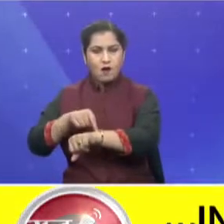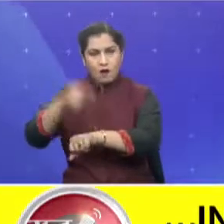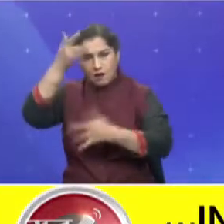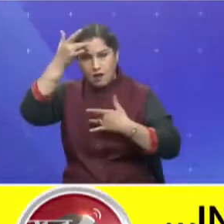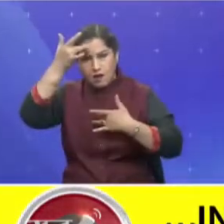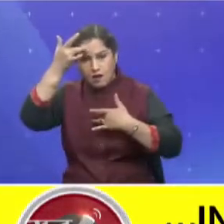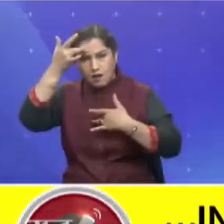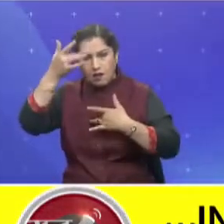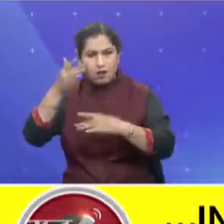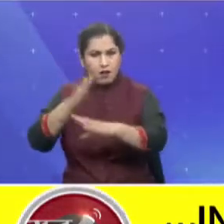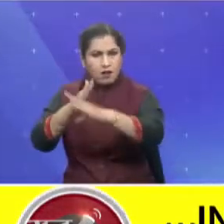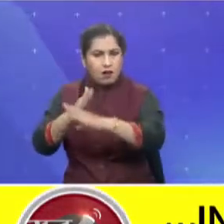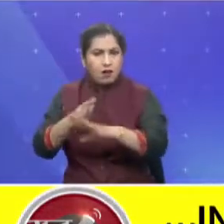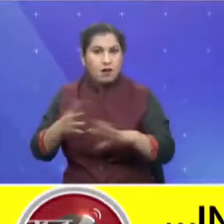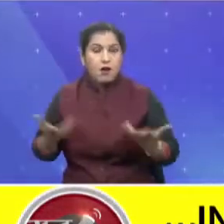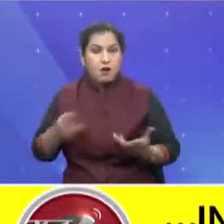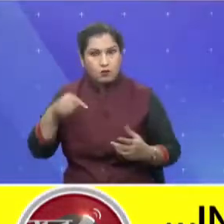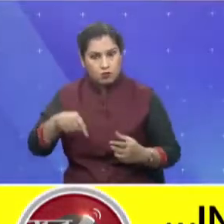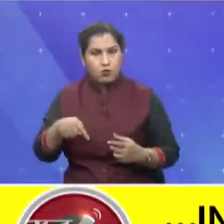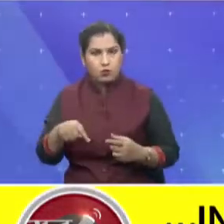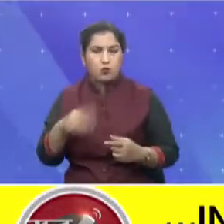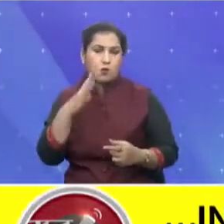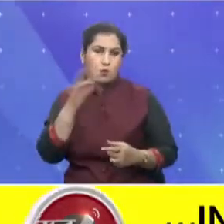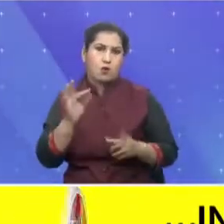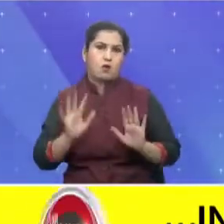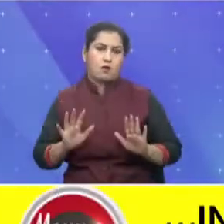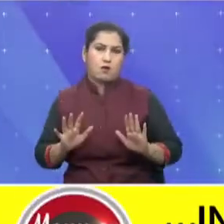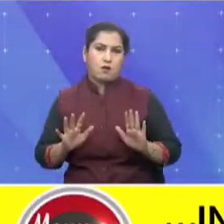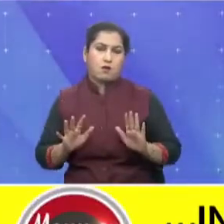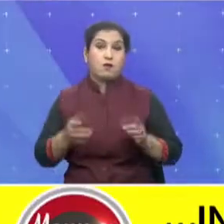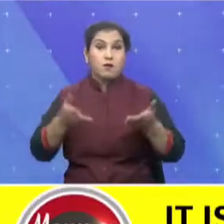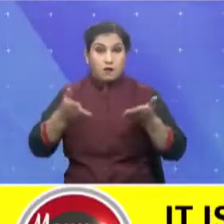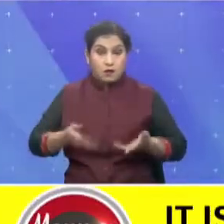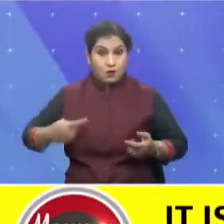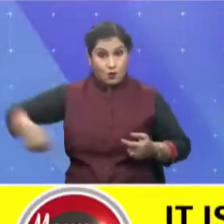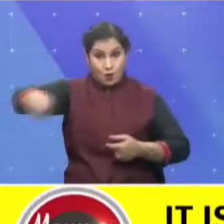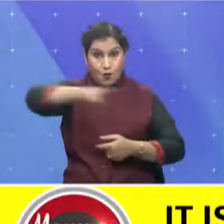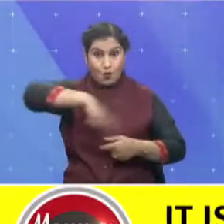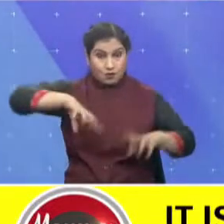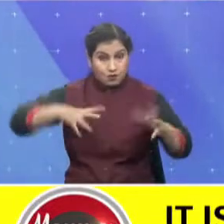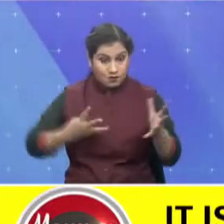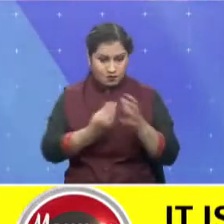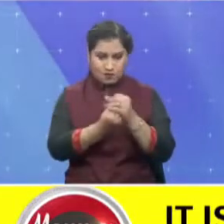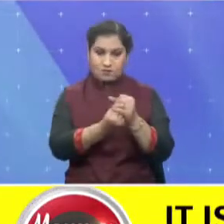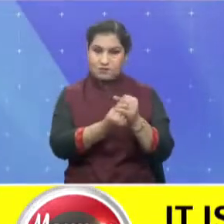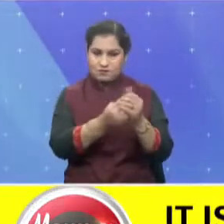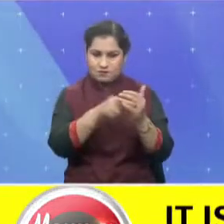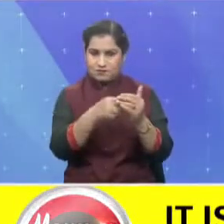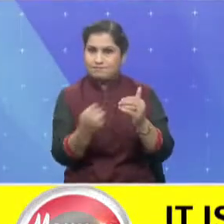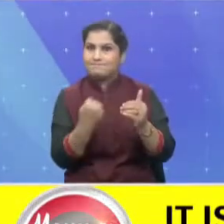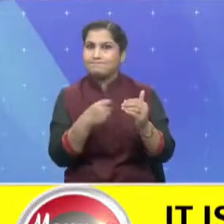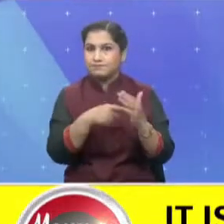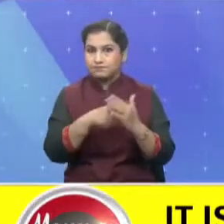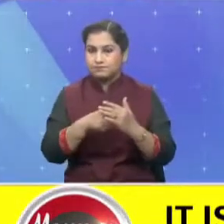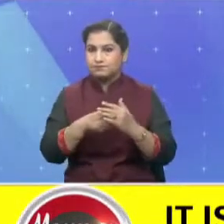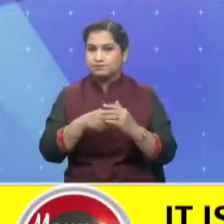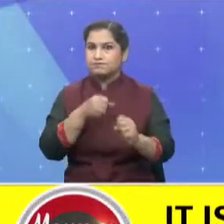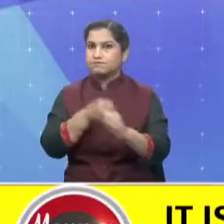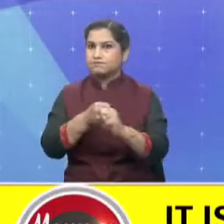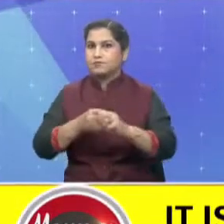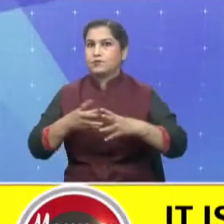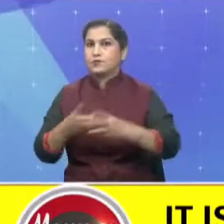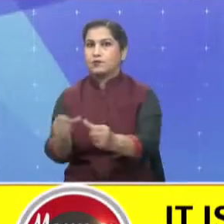खिलाफ देश की बहुत बड़ी शक्ति है। हमारी सामूहिक शक्ति ही कोरोना को परास्त